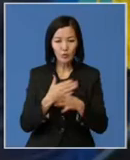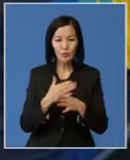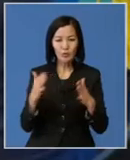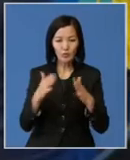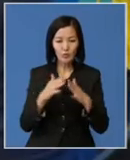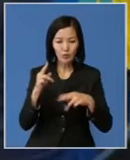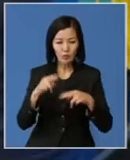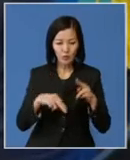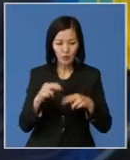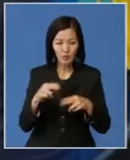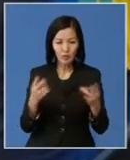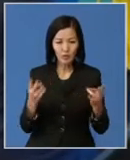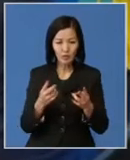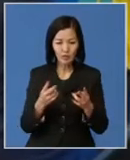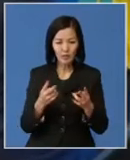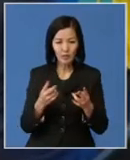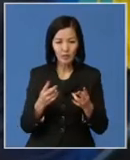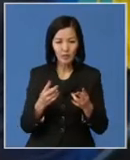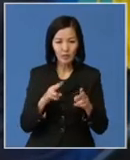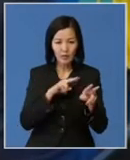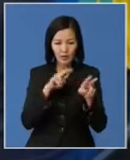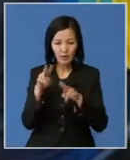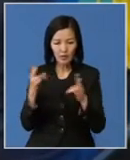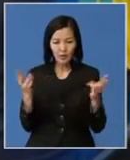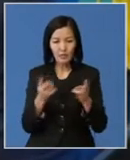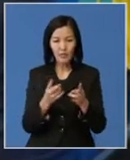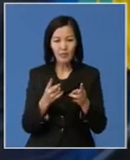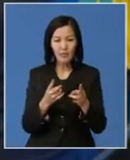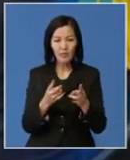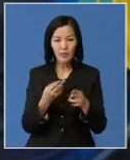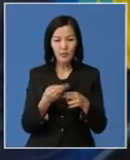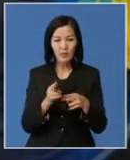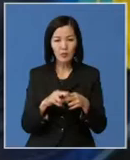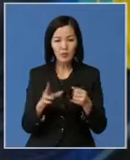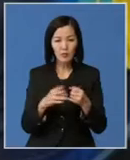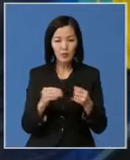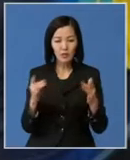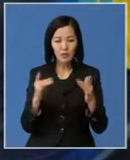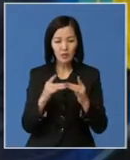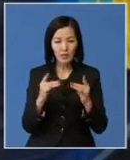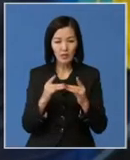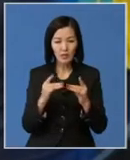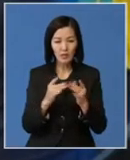салу мәселелеріне қарауымыз керек. Сосын осы жерде жаңағы жатақхана